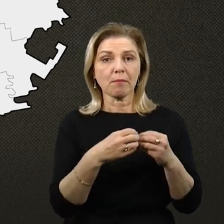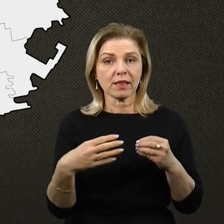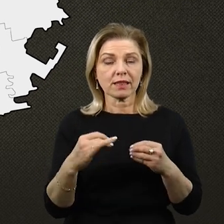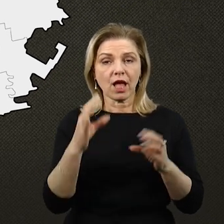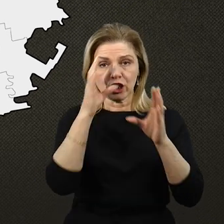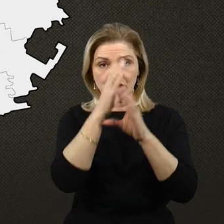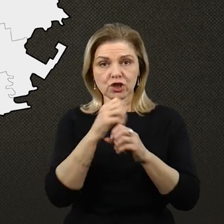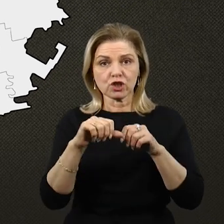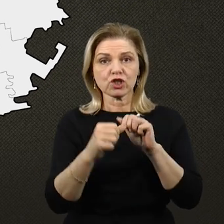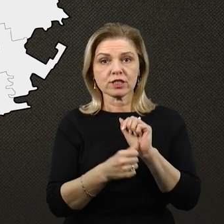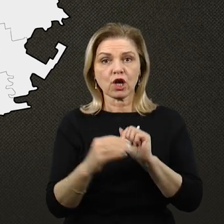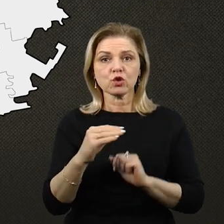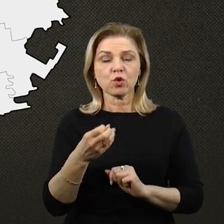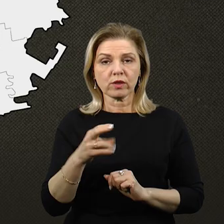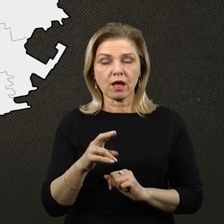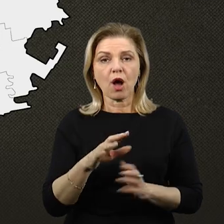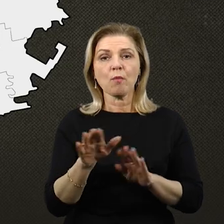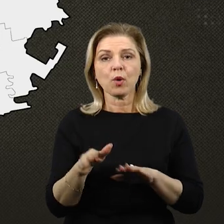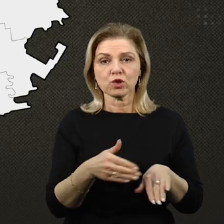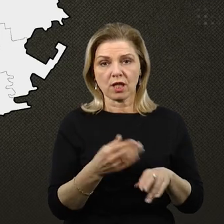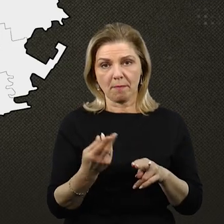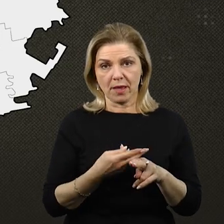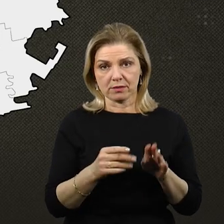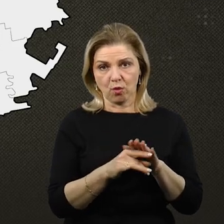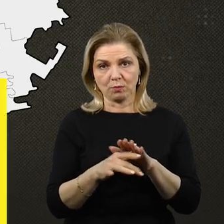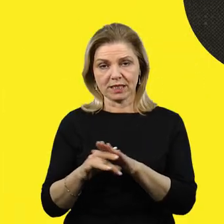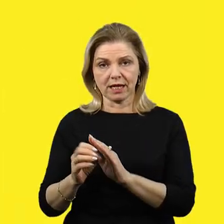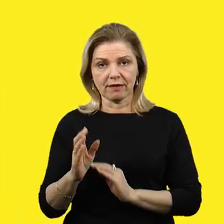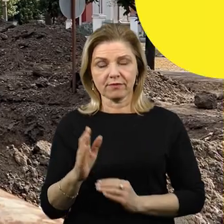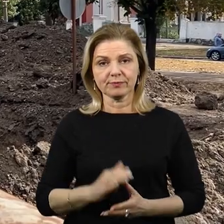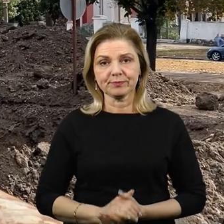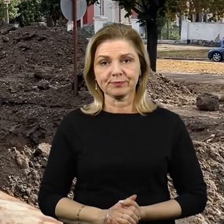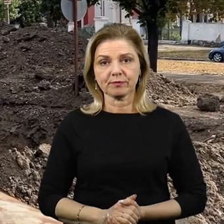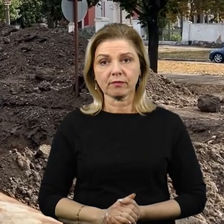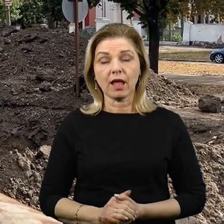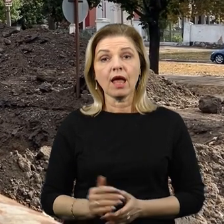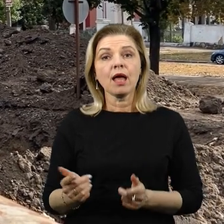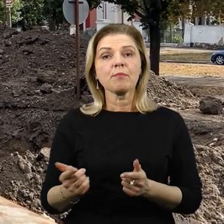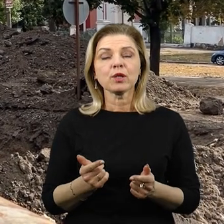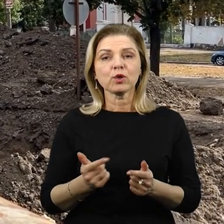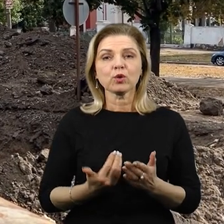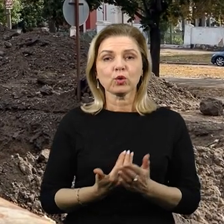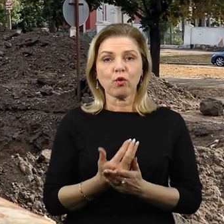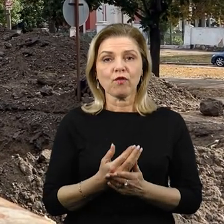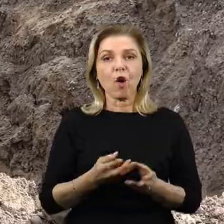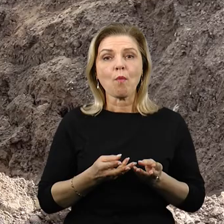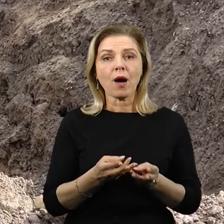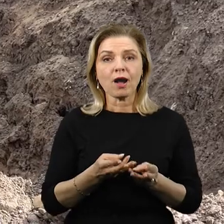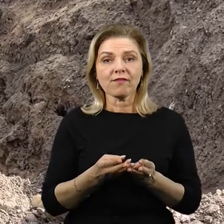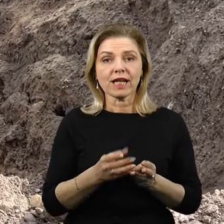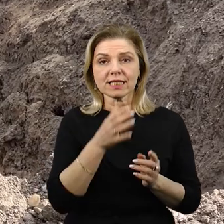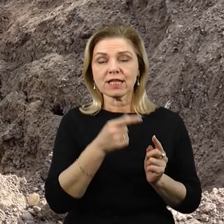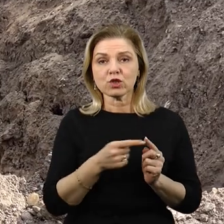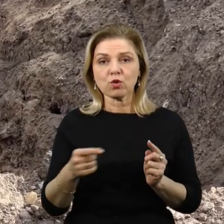16 жовтня минули без обстрілів підготов до нового опалювального сезону підприємство